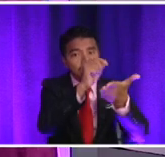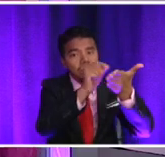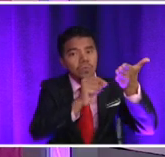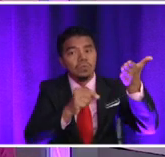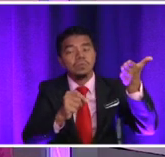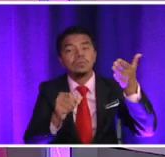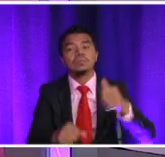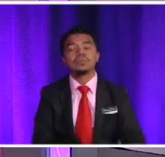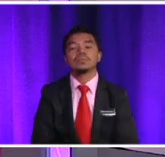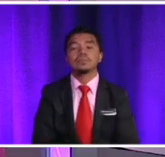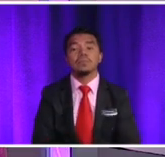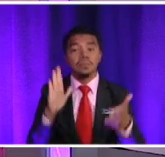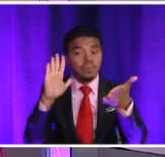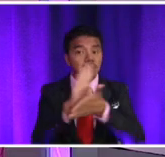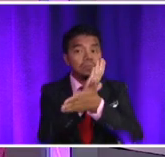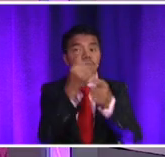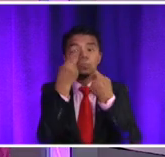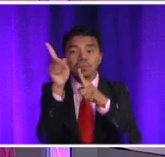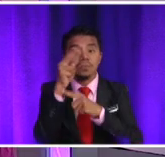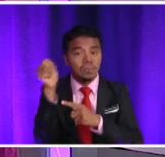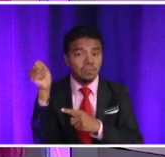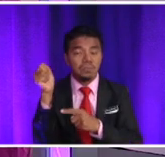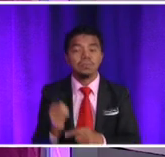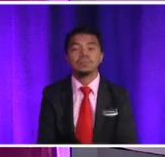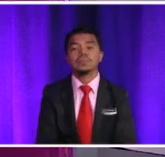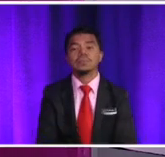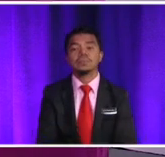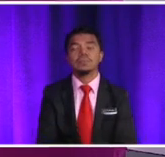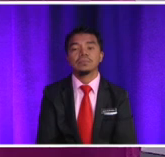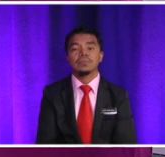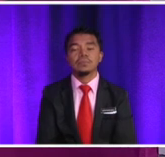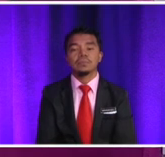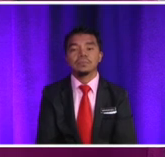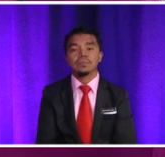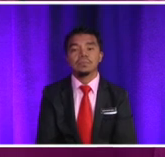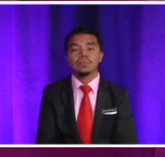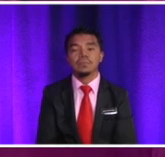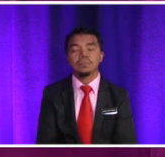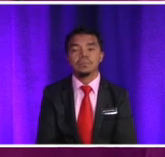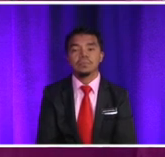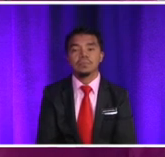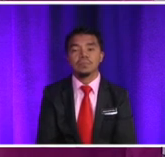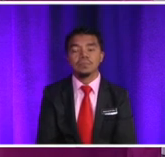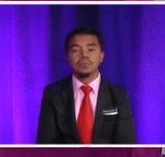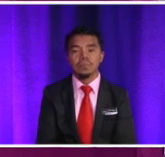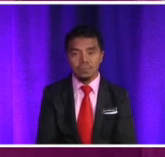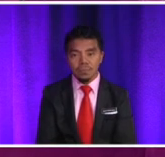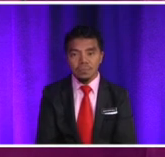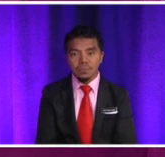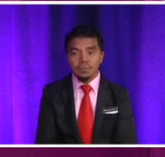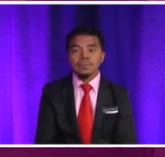di atas kertas jawaban jadi kalau kalau kita tulis tadi seperti mana yang telah saya Tunjukkan